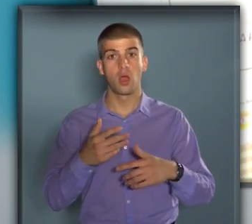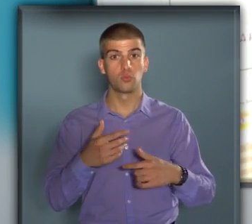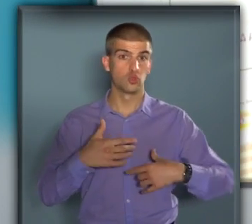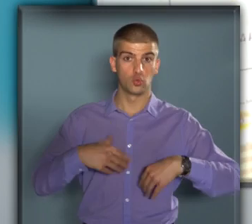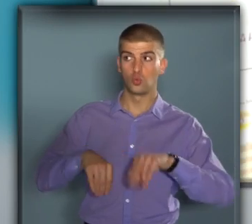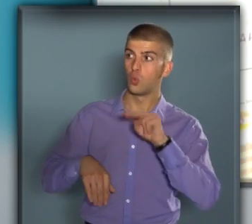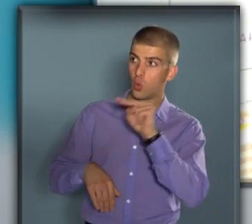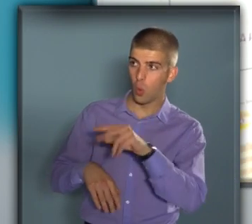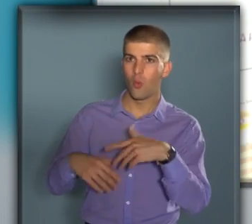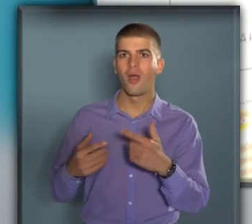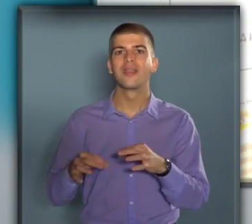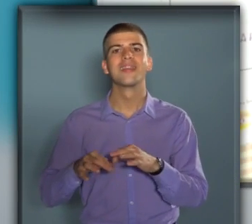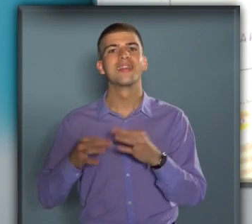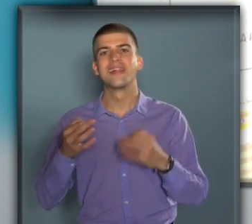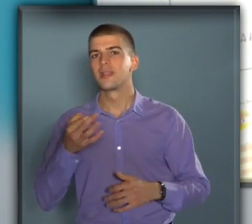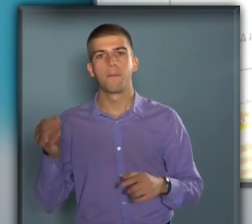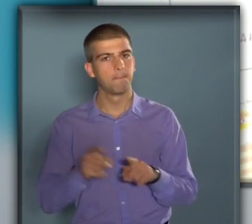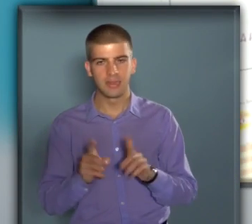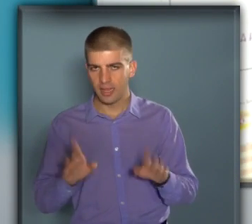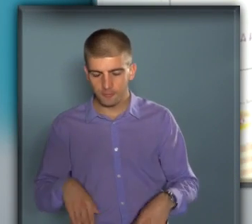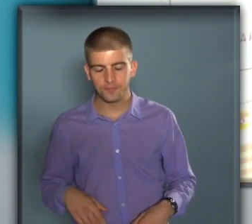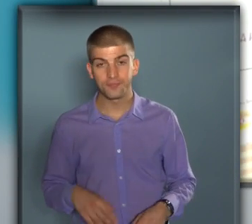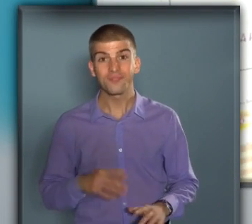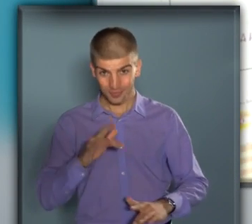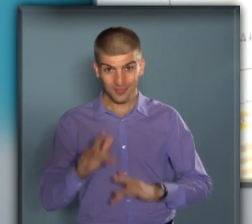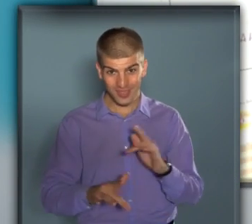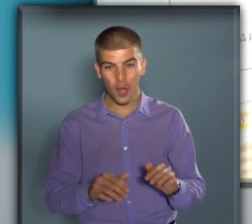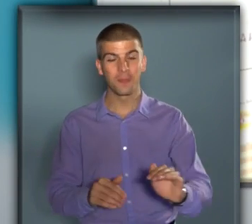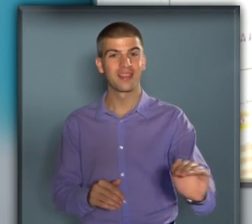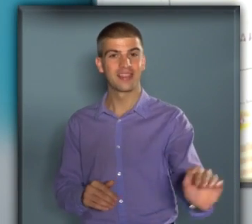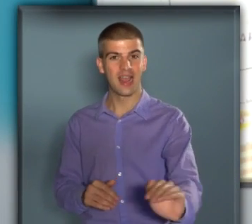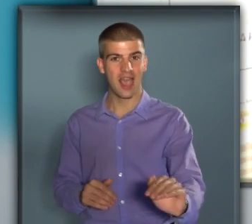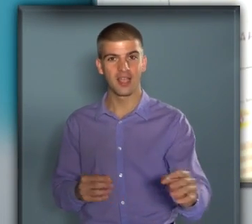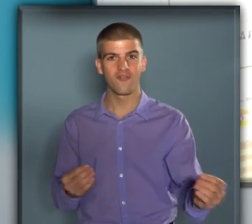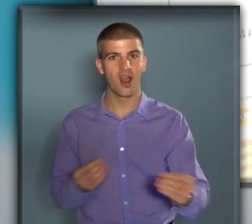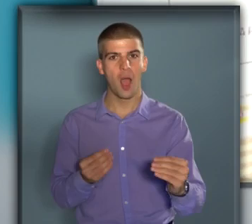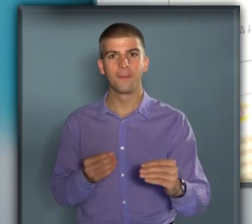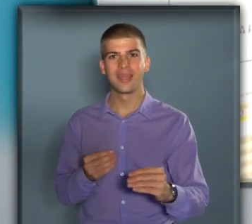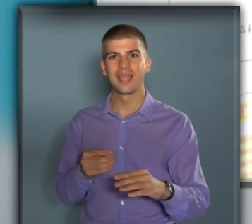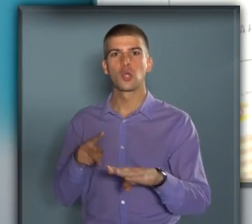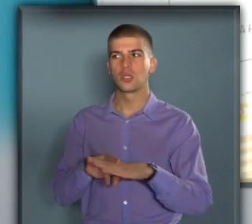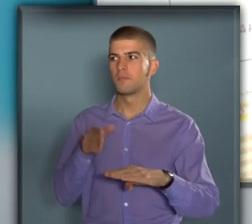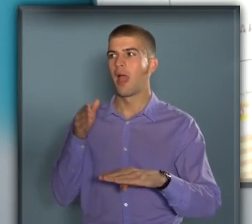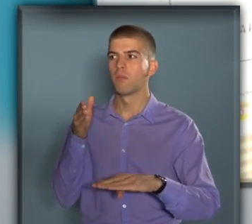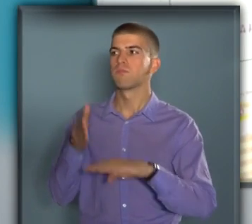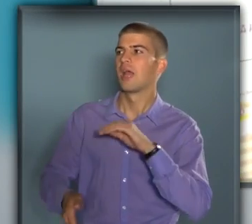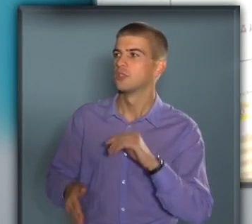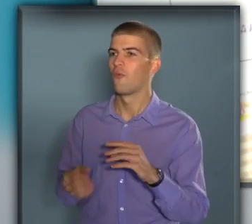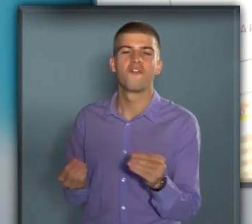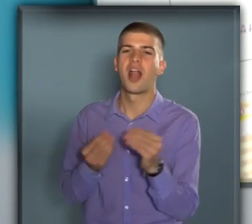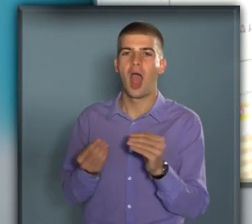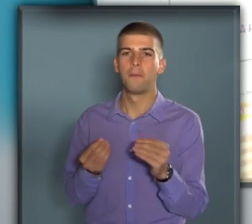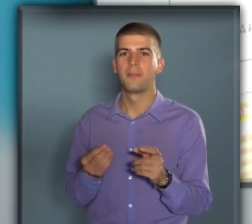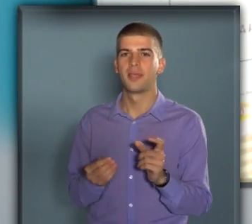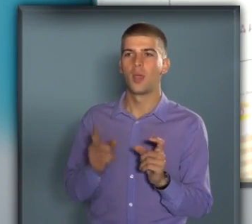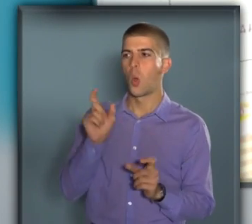szülőként is, vagy egy nyílt napon, és akkor van egy olyan helyzet, amikor egy gyerek közbevet, úgyis mondhatnám, beszól valami olyat